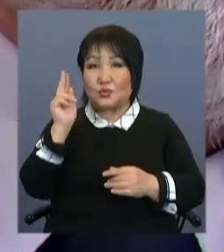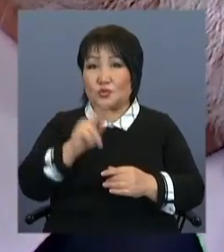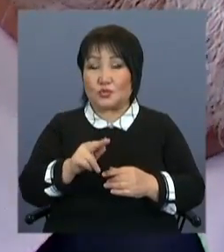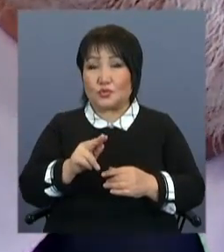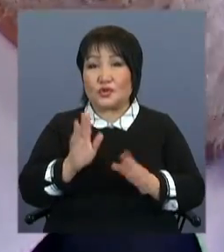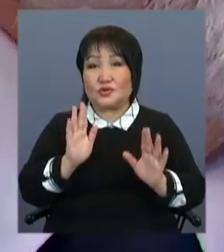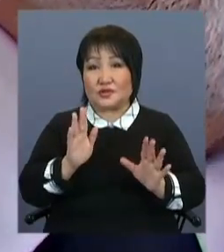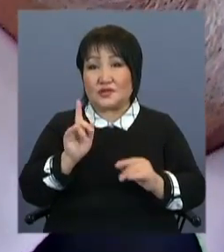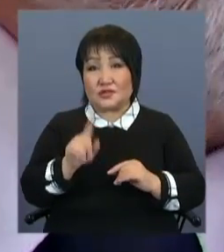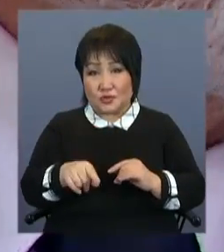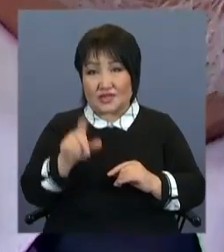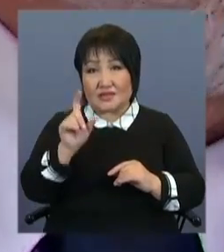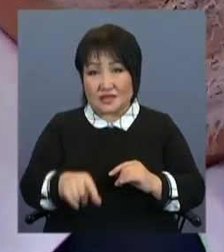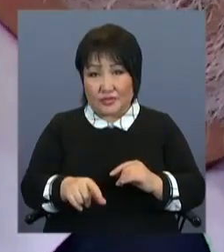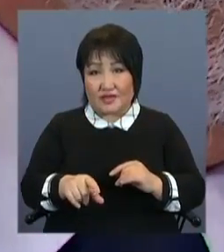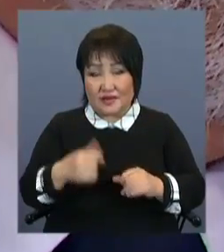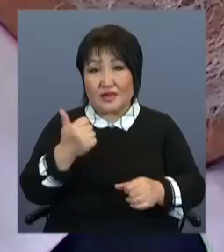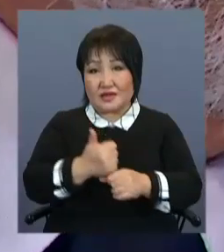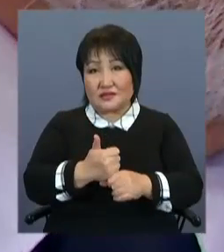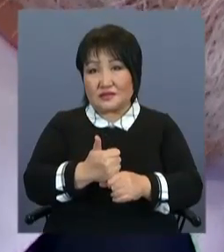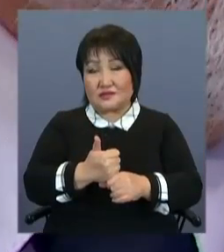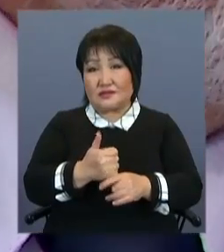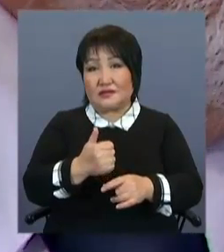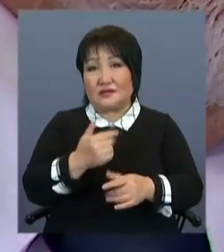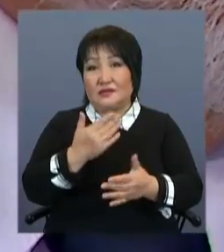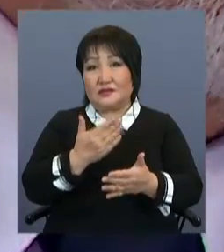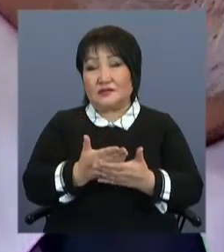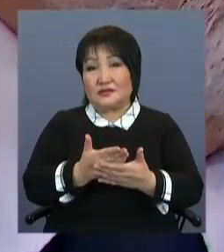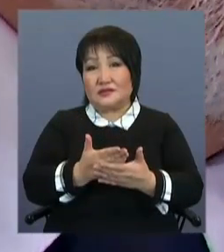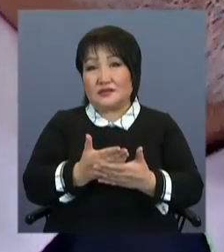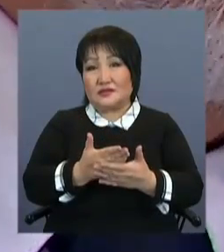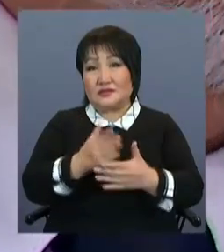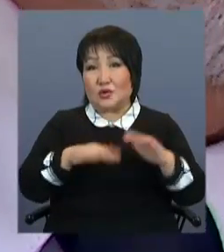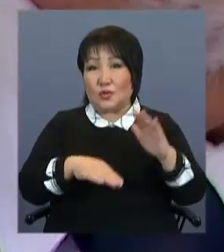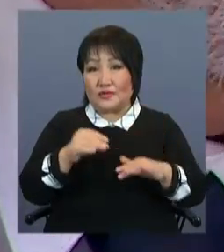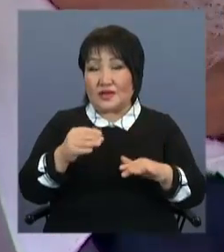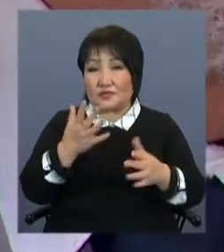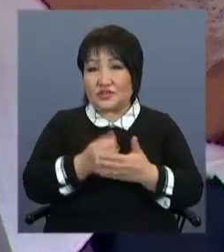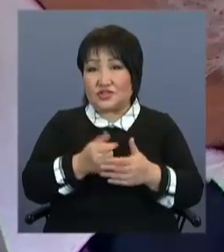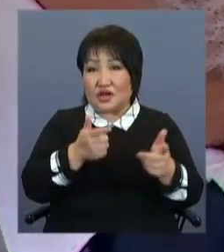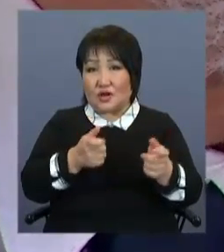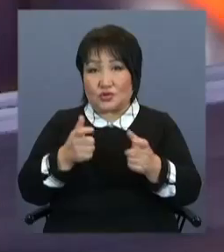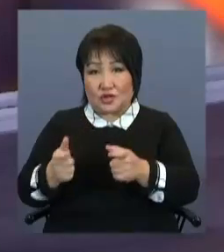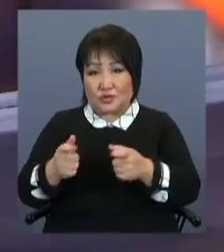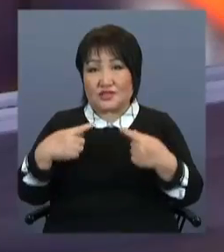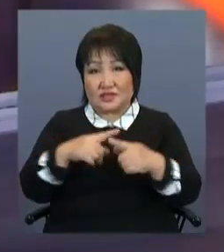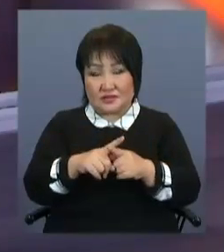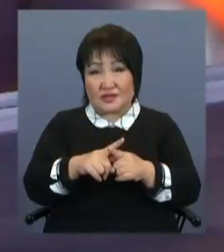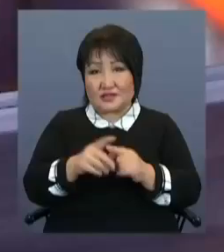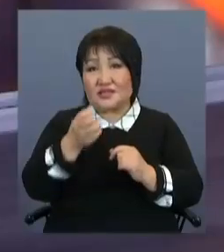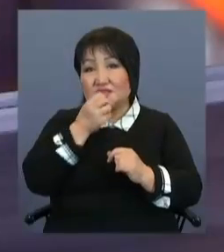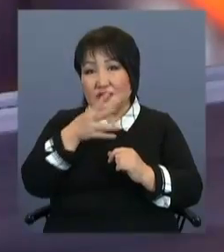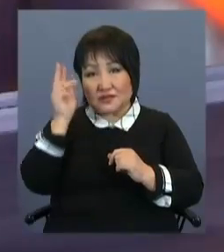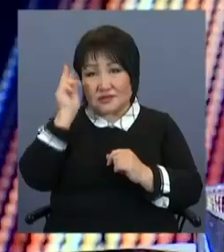азамат елінің нағыз қорғаушысы, жаңағы әлгі қолын ұстаған қару-жарағын, техникасын жақсы меңгерді,